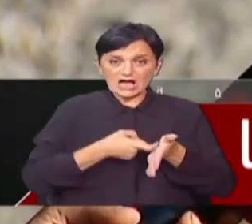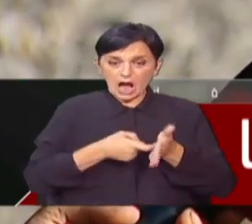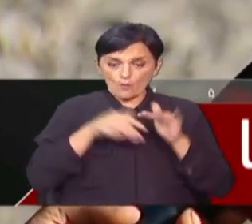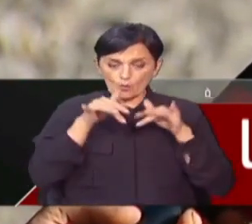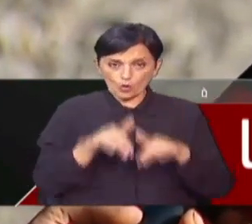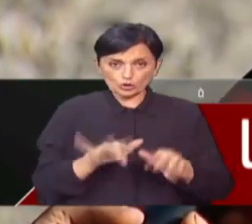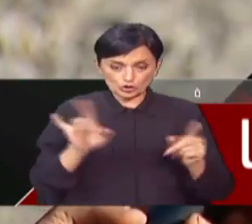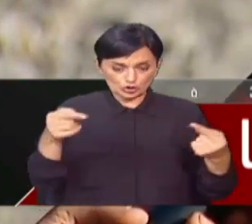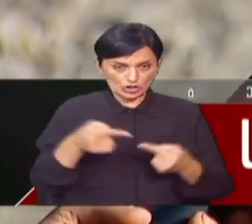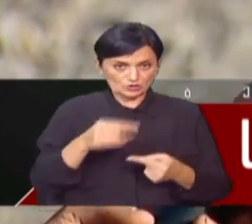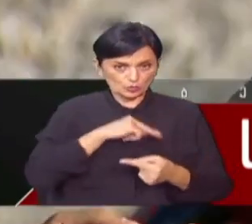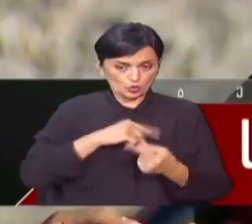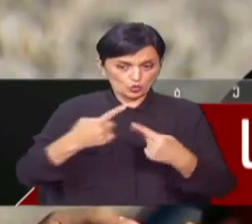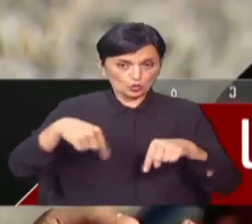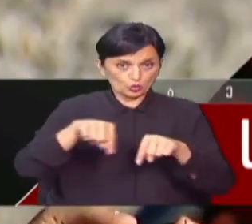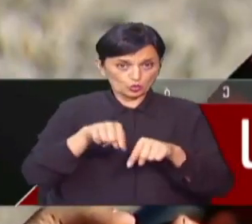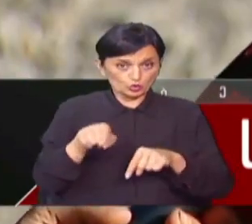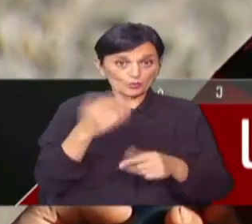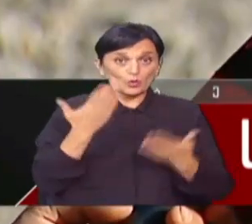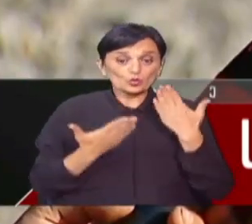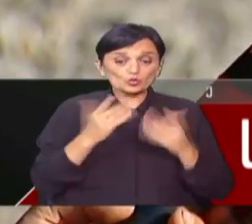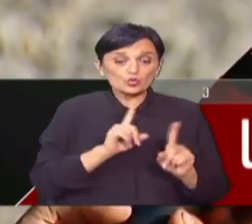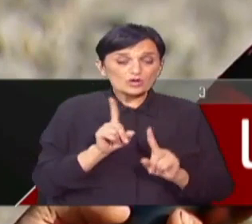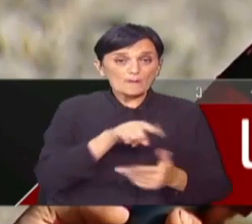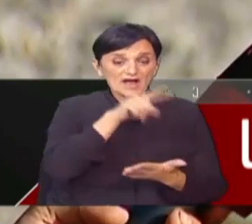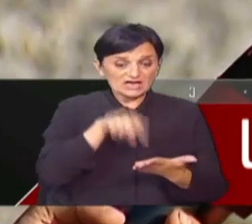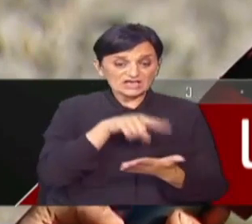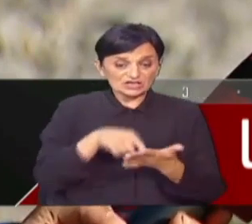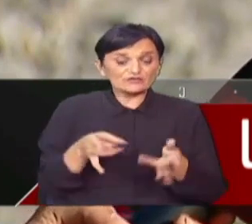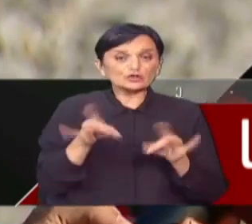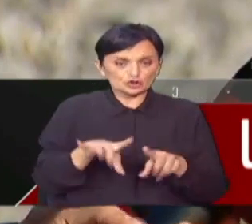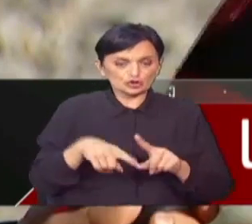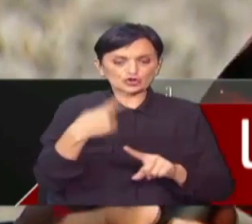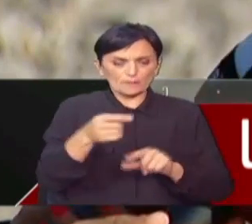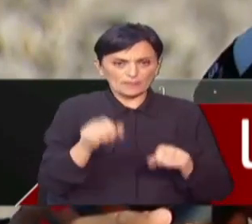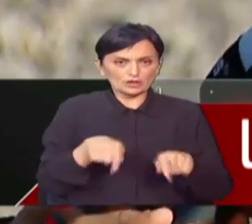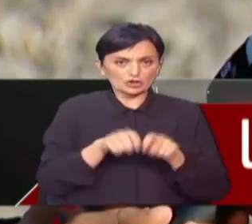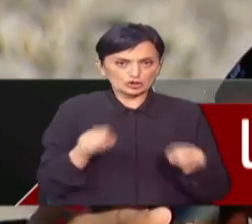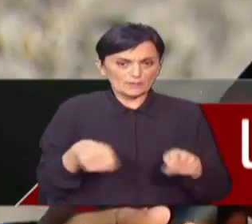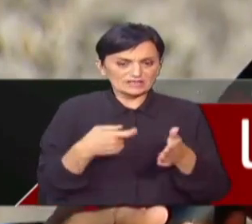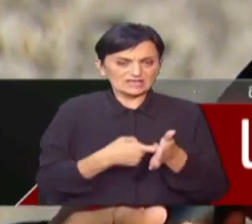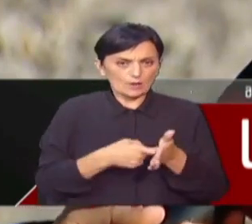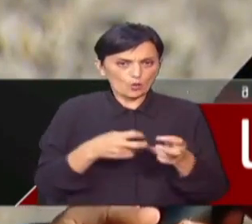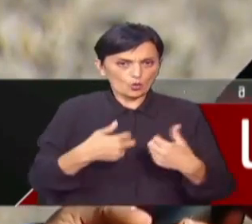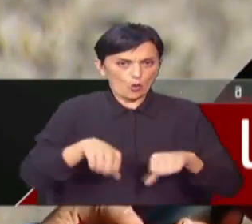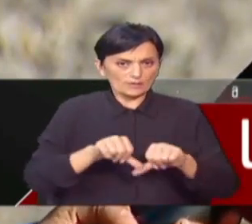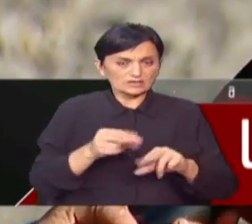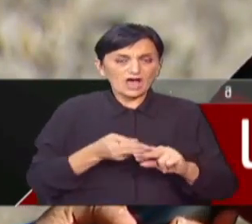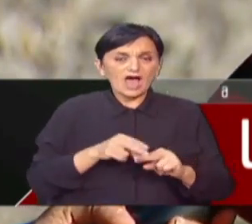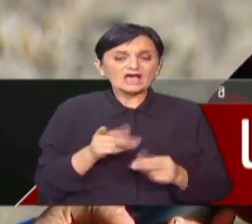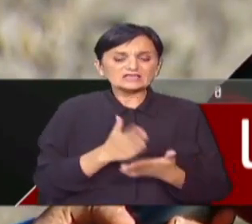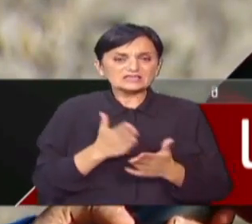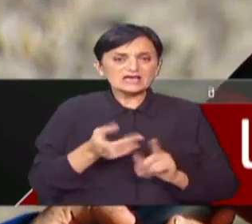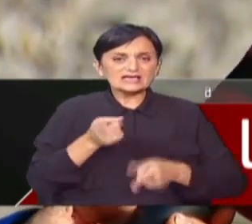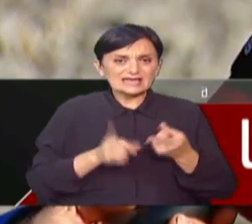ше сабам сиутка бисмер, амшет хваше. Туки девр чеба райме китхоби, ами чем-то ше изреба ше икна сагамутзиеба комиссия. Эсарис